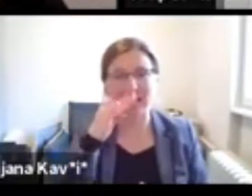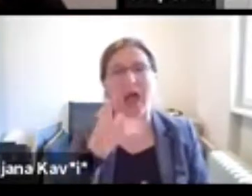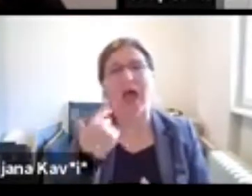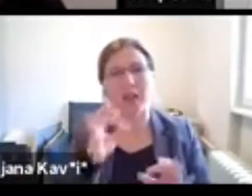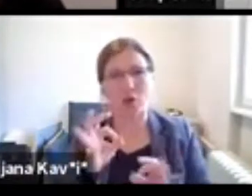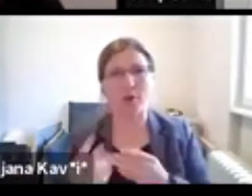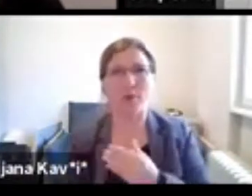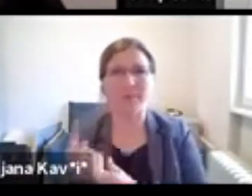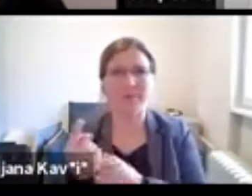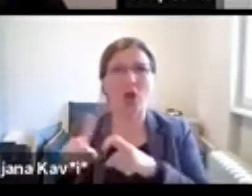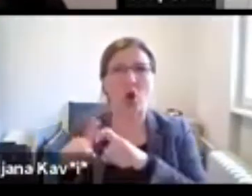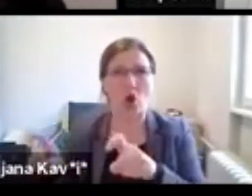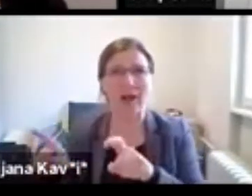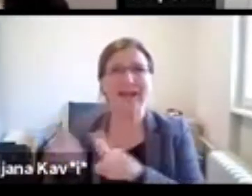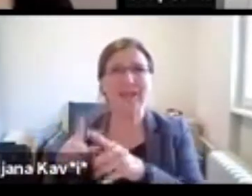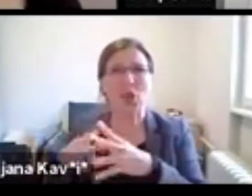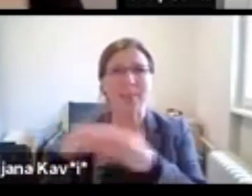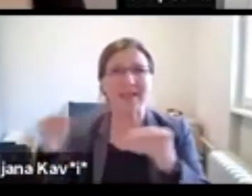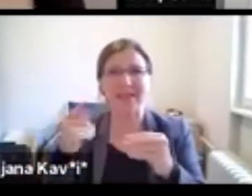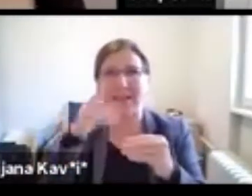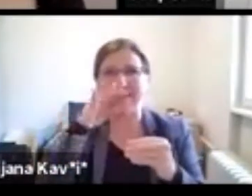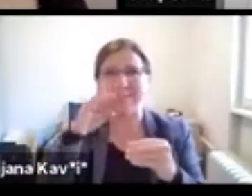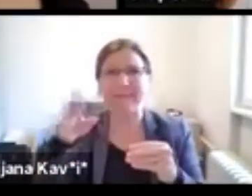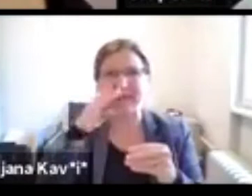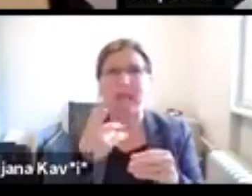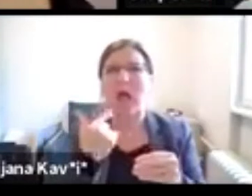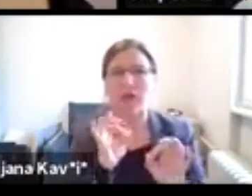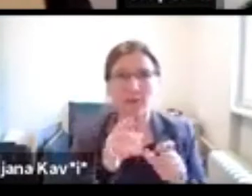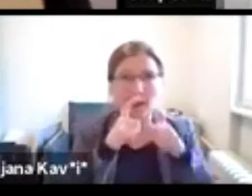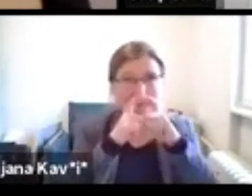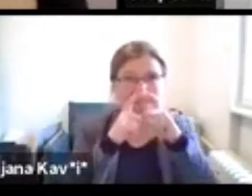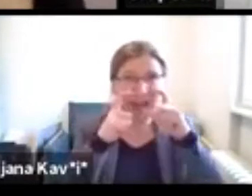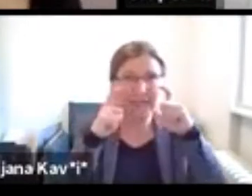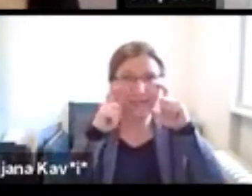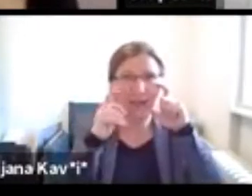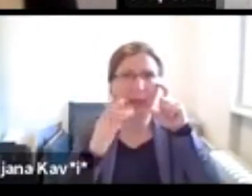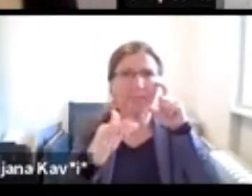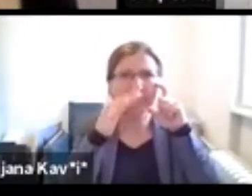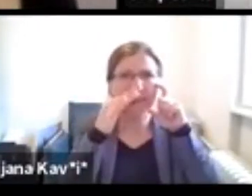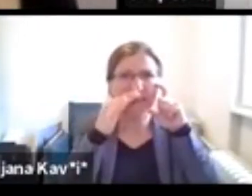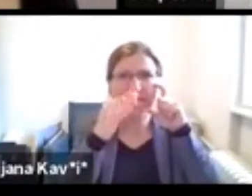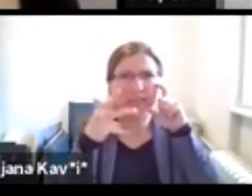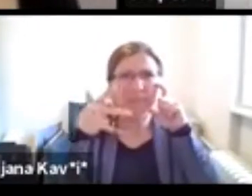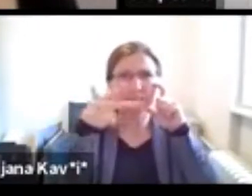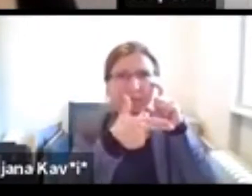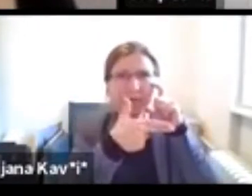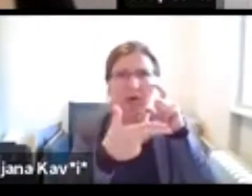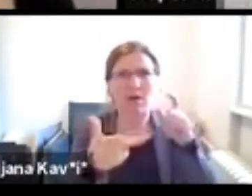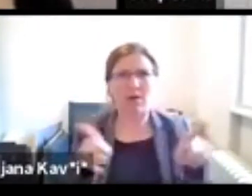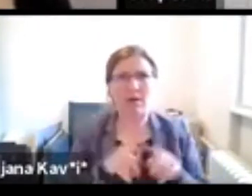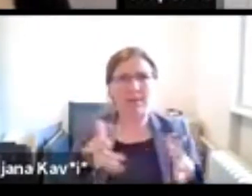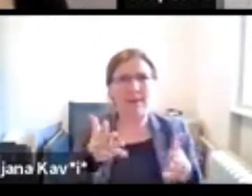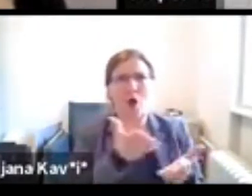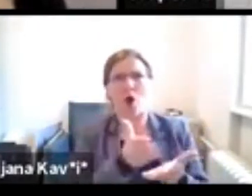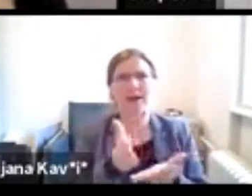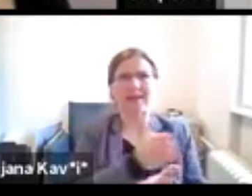i čulo i okus, dakle i miris i okus, ali svejedno maska vas totalno dezorijentira. Ja imam sad nemam masku